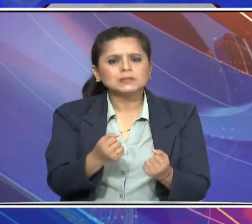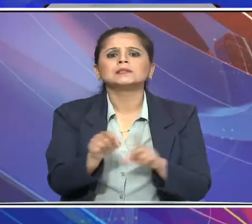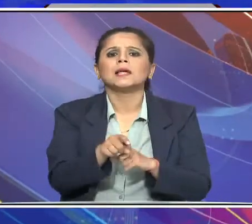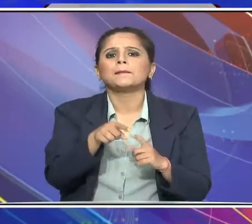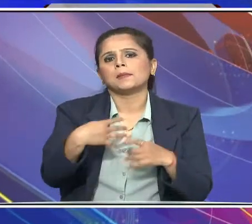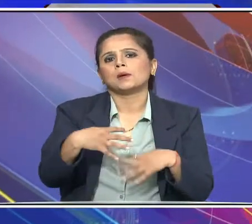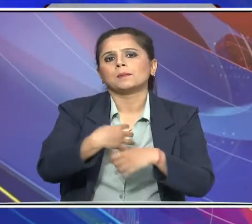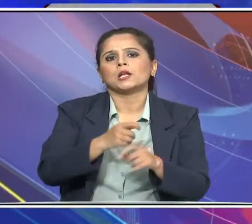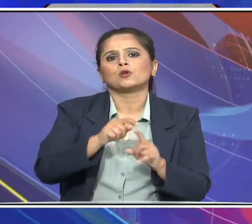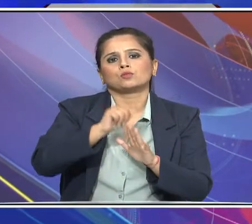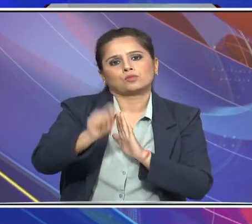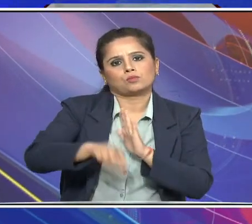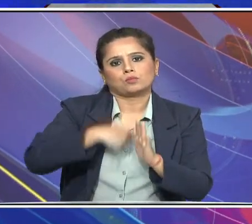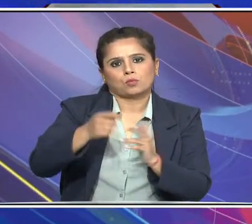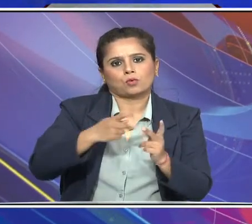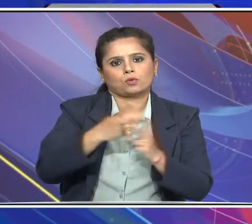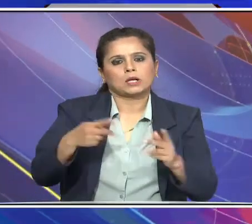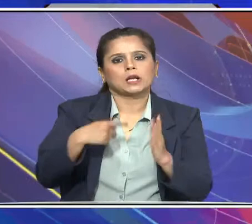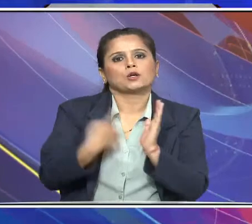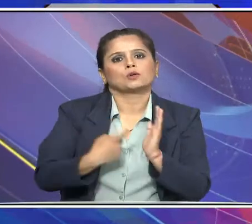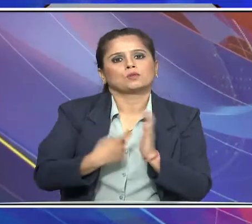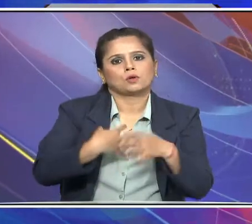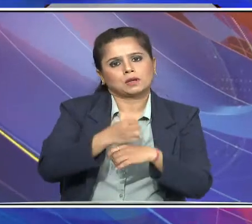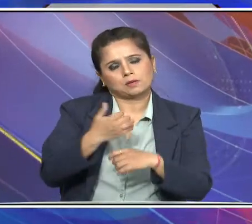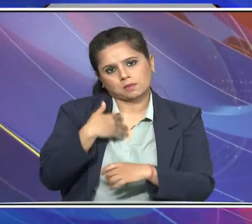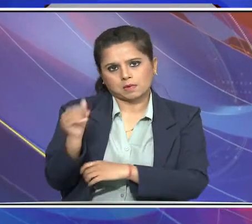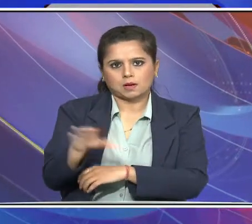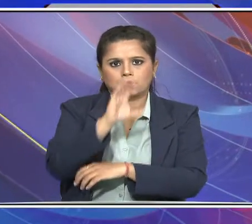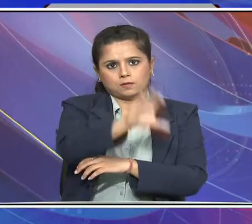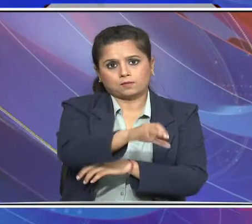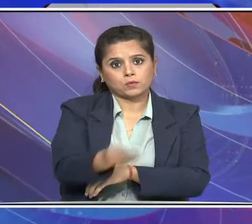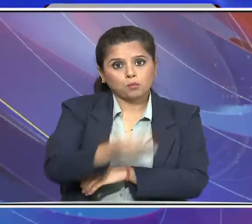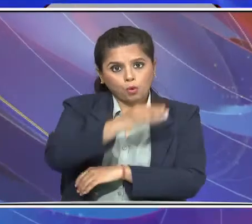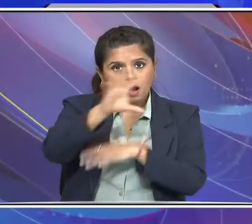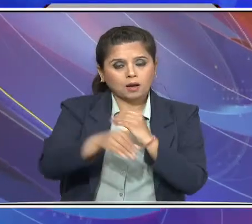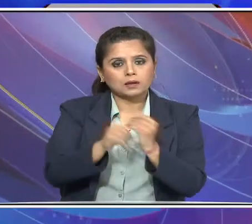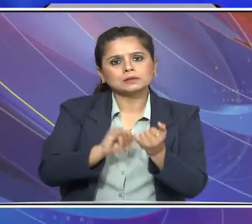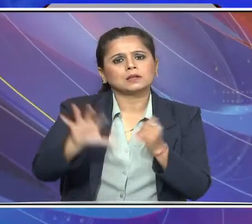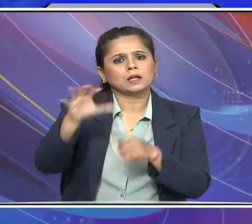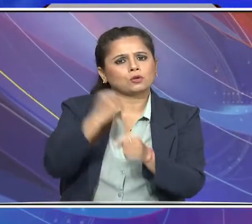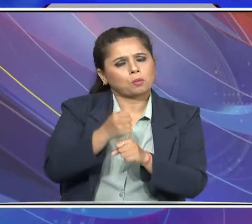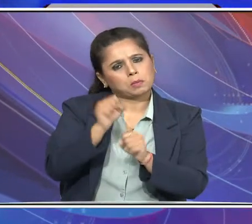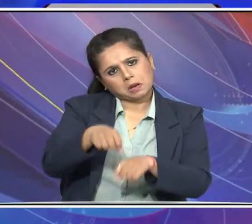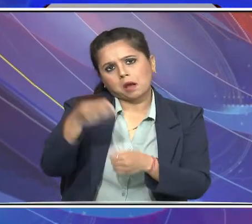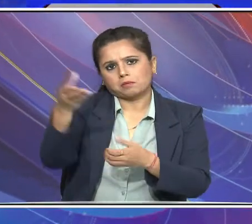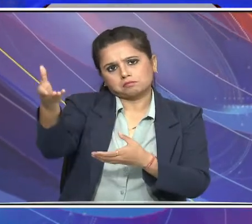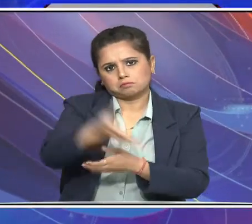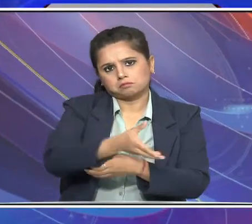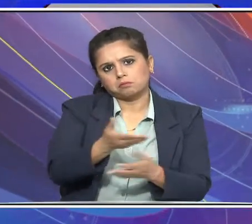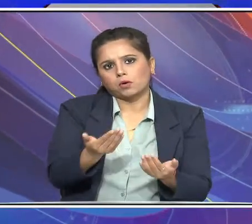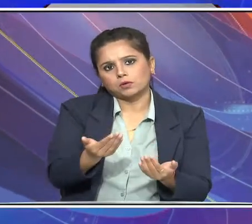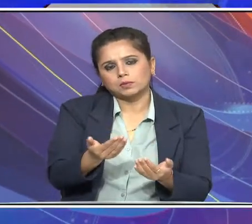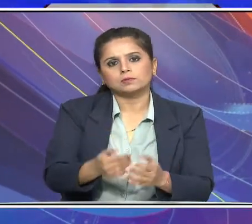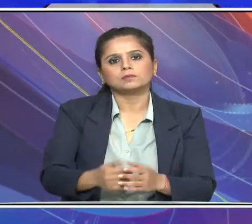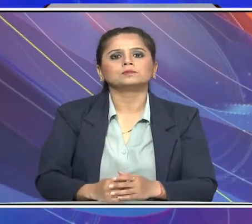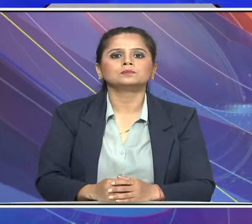प्रोजेक्ट रिपोर्ट प्रोजेक्ट रिपोर्ट के अनुसार हम पैसा देंगे और ज्यादा एड करना है तो राज्य सरकार भी एड कर सकते हैं